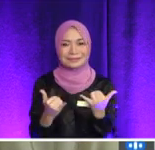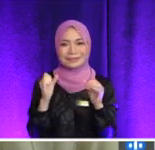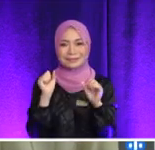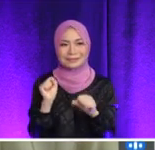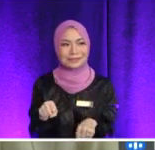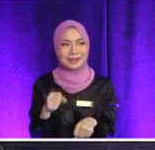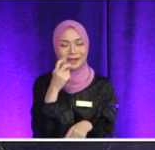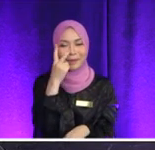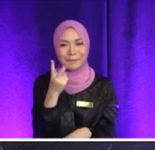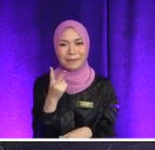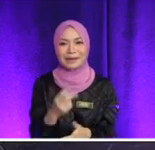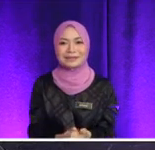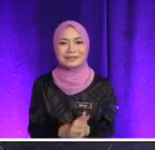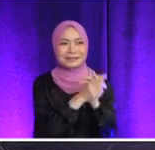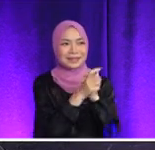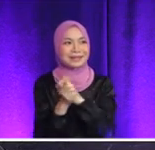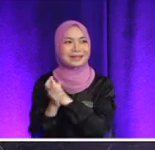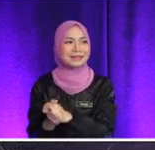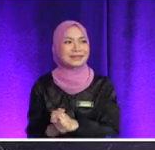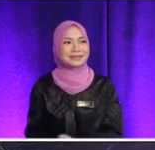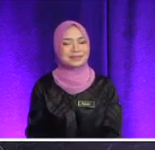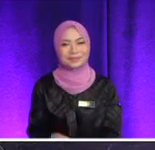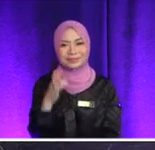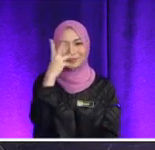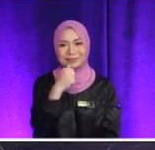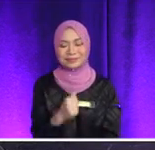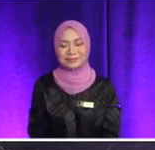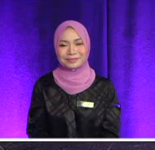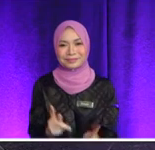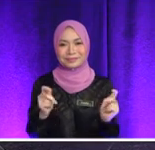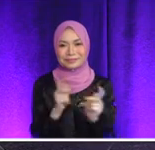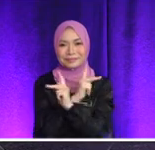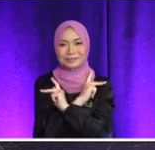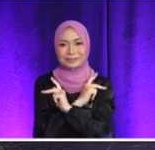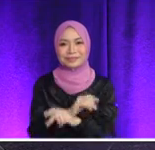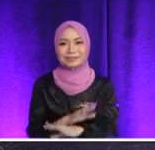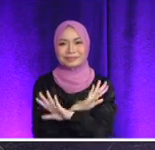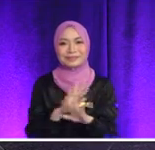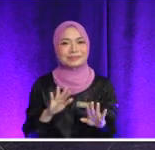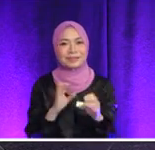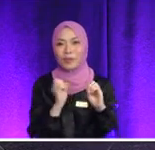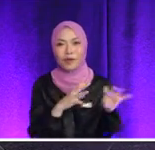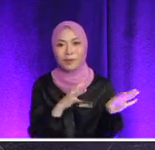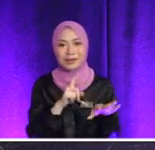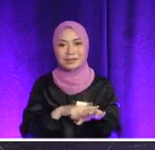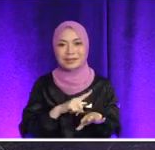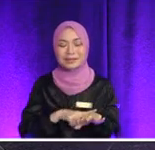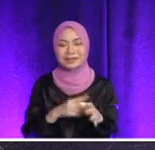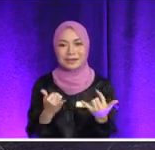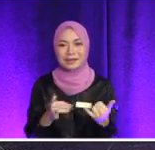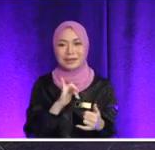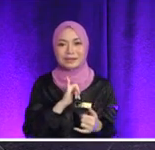hasil karya yang baik terima kasih Oke tepung kita teruskan dengan